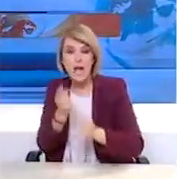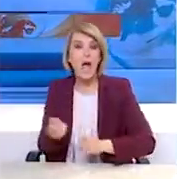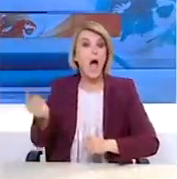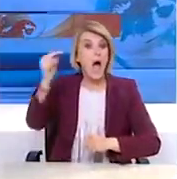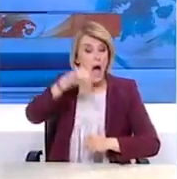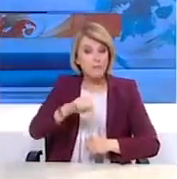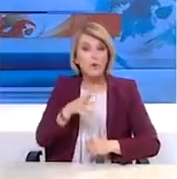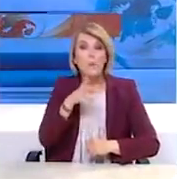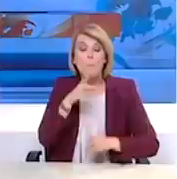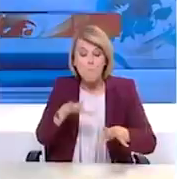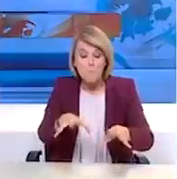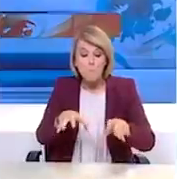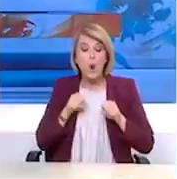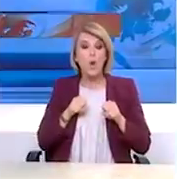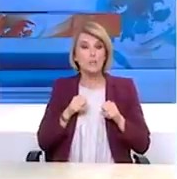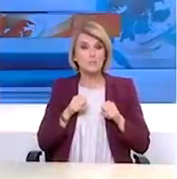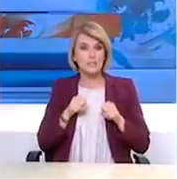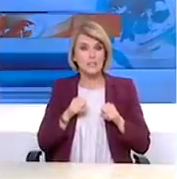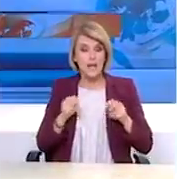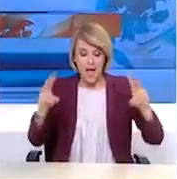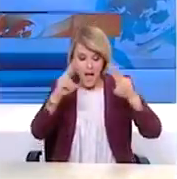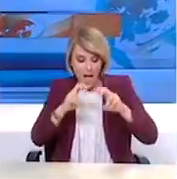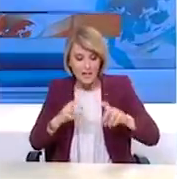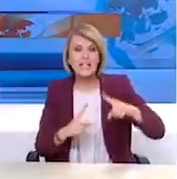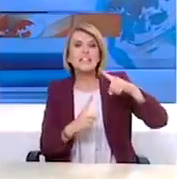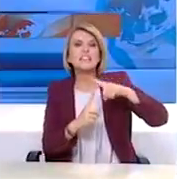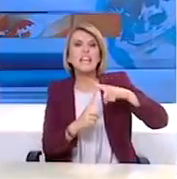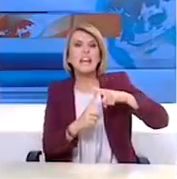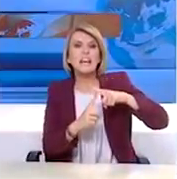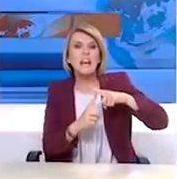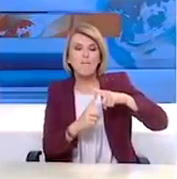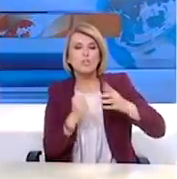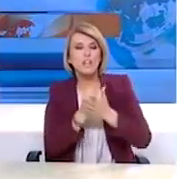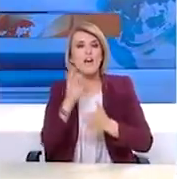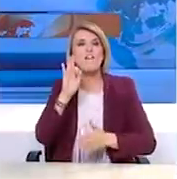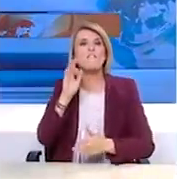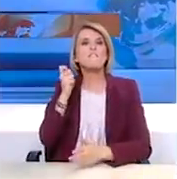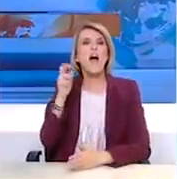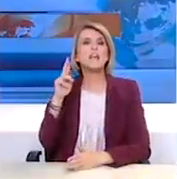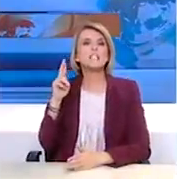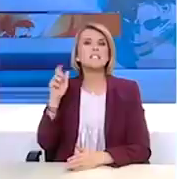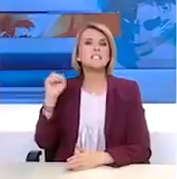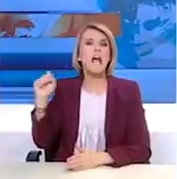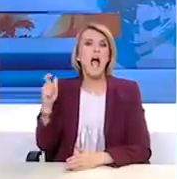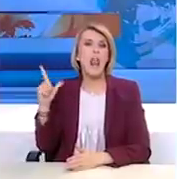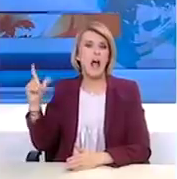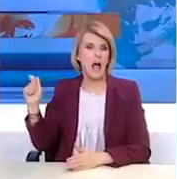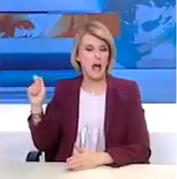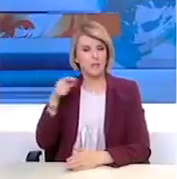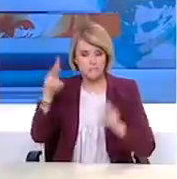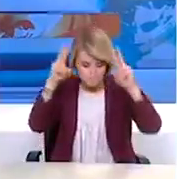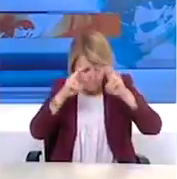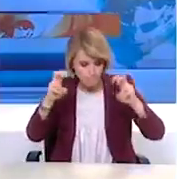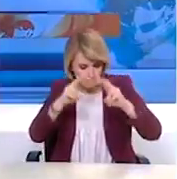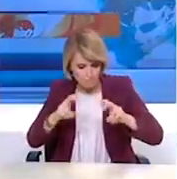να γίνουν προληπτικοί για προληπτικούς λόγους έλεγχοι και στον Τύρναβο και στα Φάρσαλα και στην περιοχή των Σοφάδων.